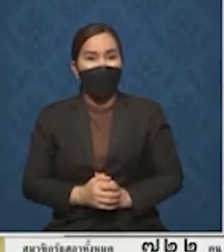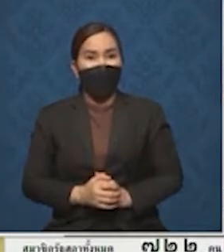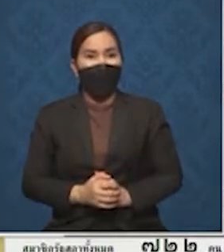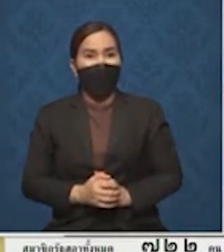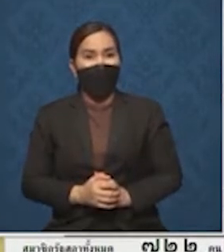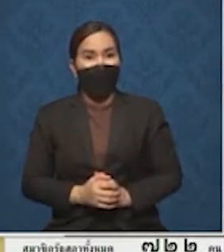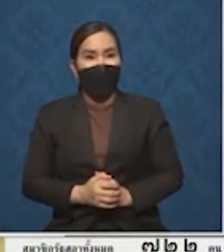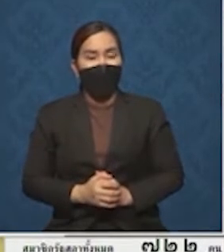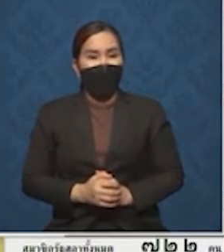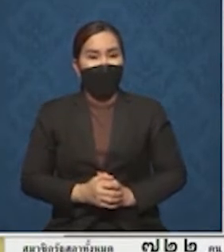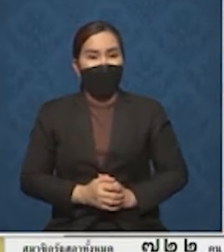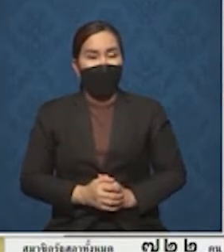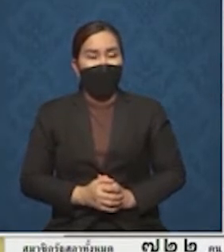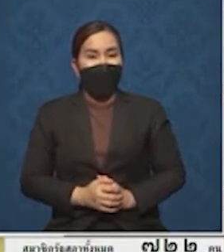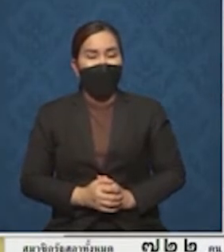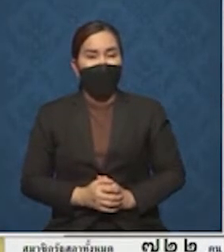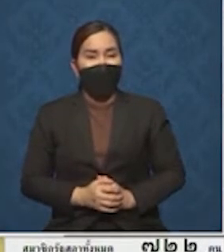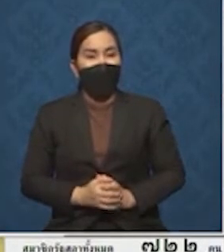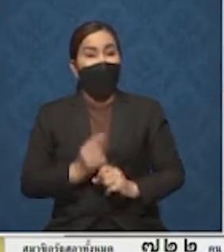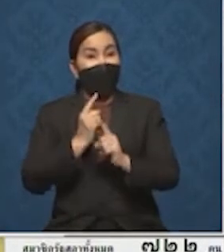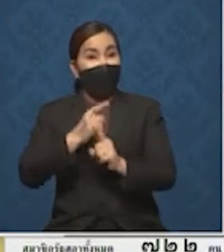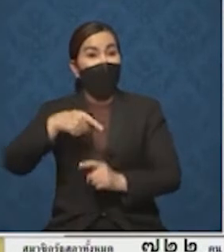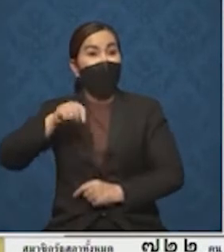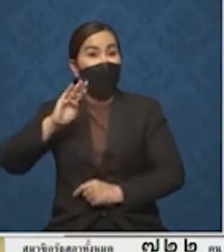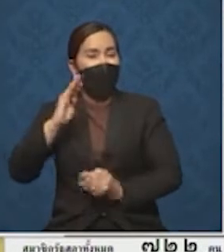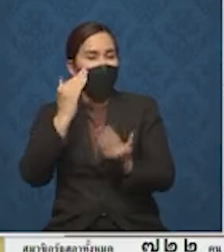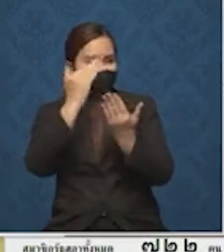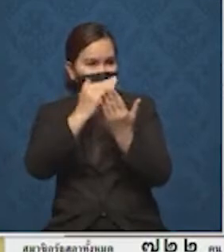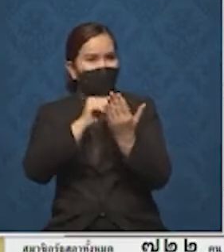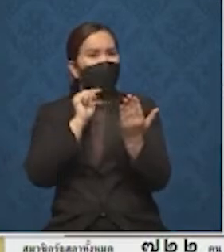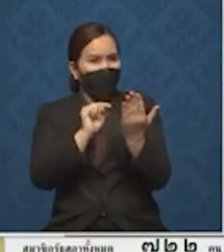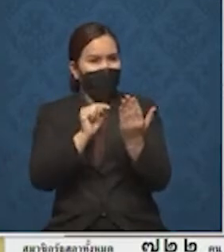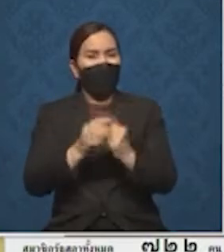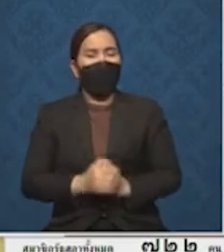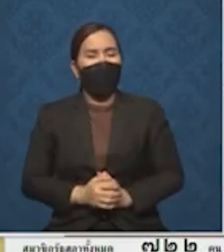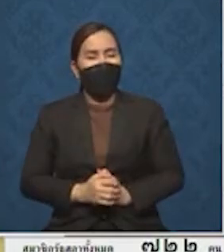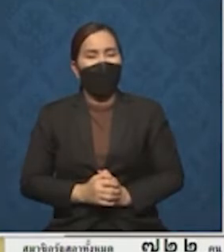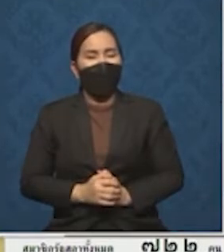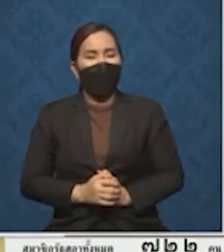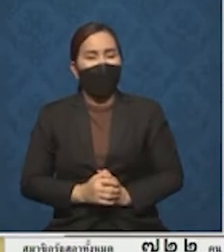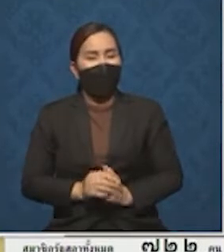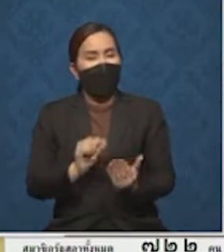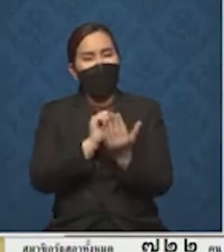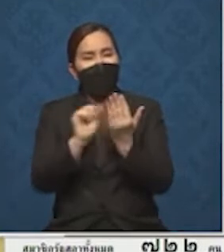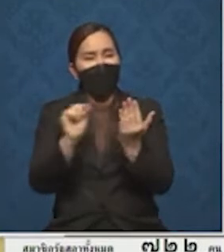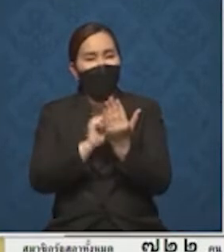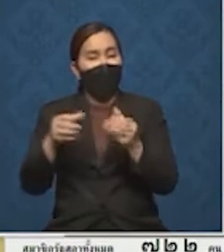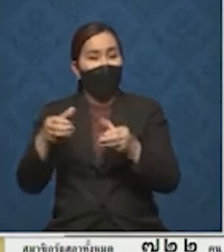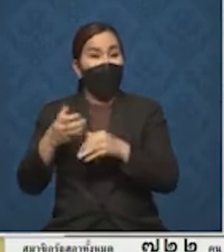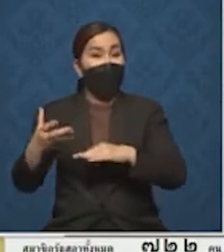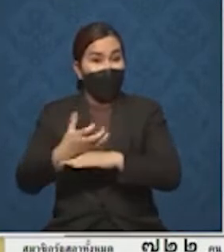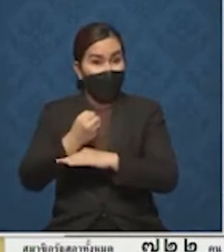การล่างพระตัวจติชบับนี้ ในระหว่างล่างพักประชาชาติ